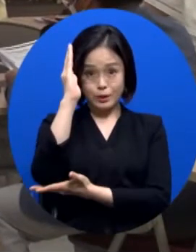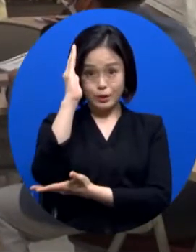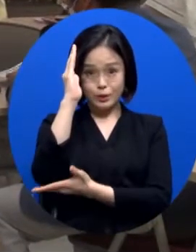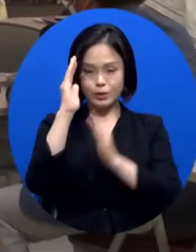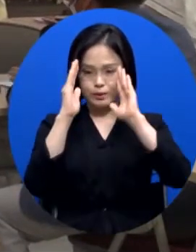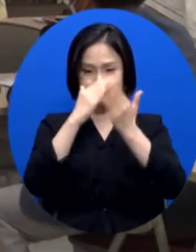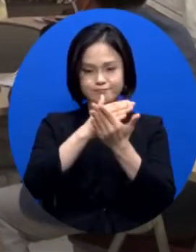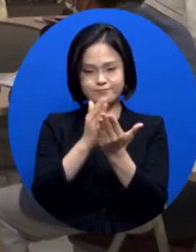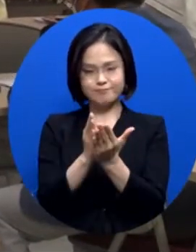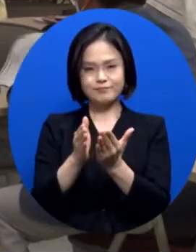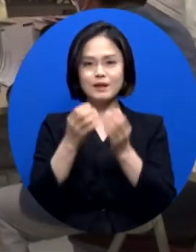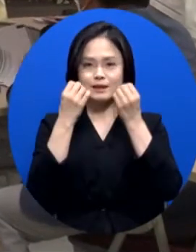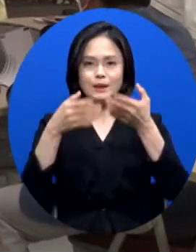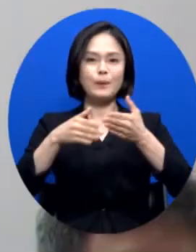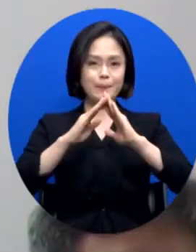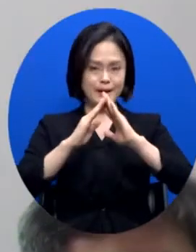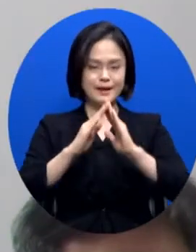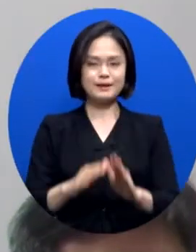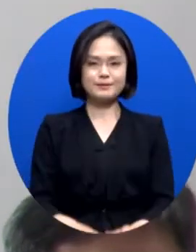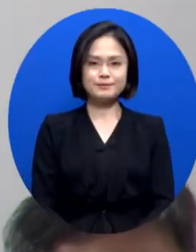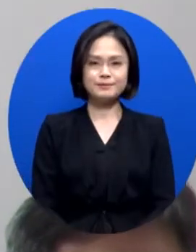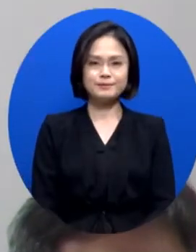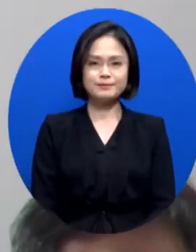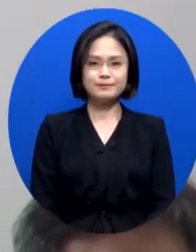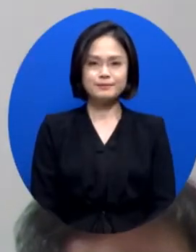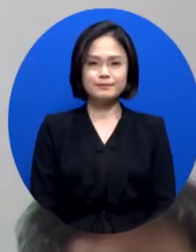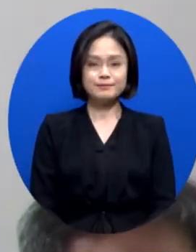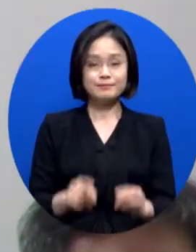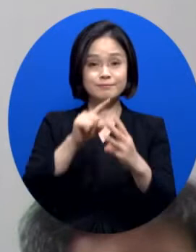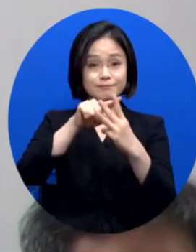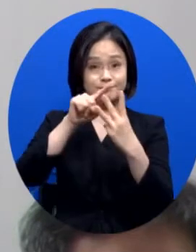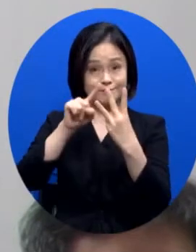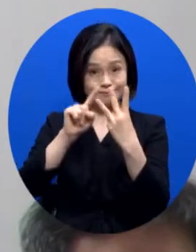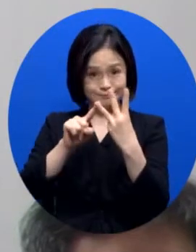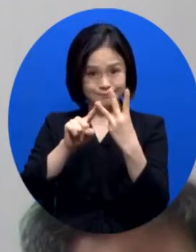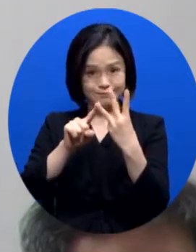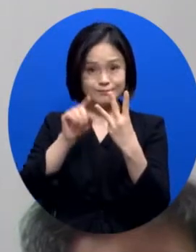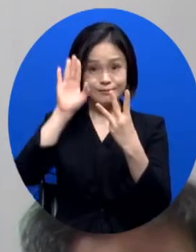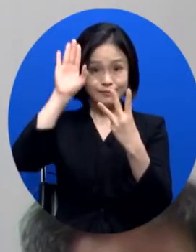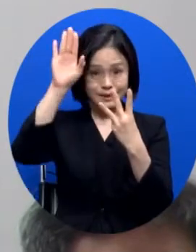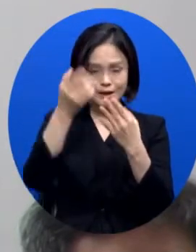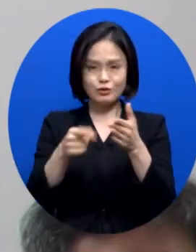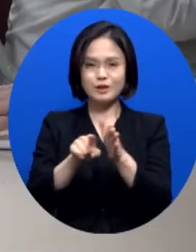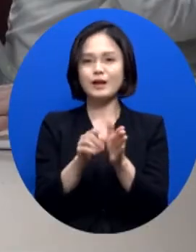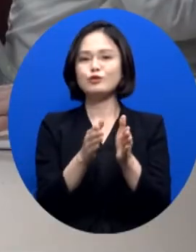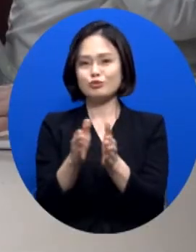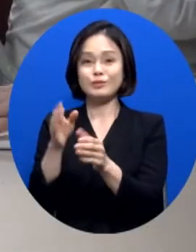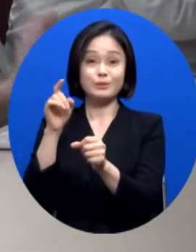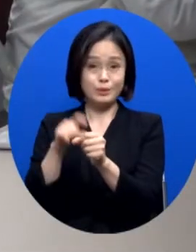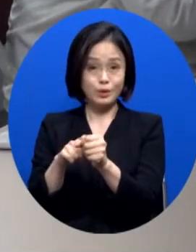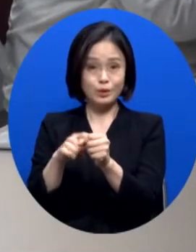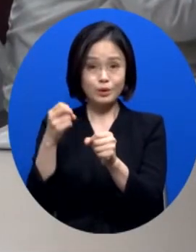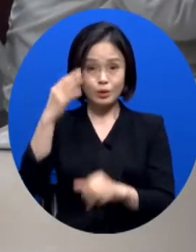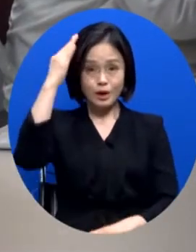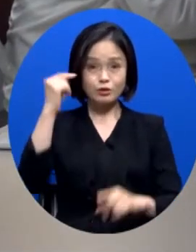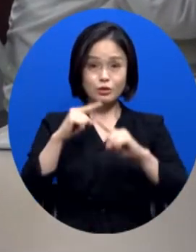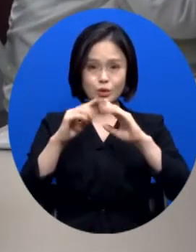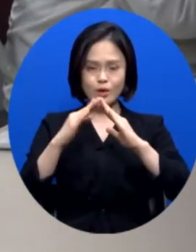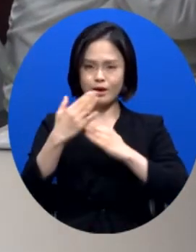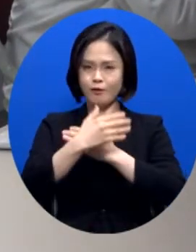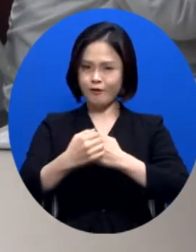실천 신대 이정희 총장은 신설 과정에 대해 미래 준비와 더불어 한국교회에 건강 썽 회복과